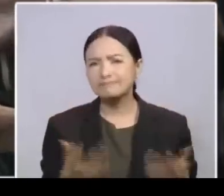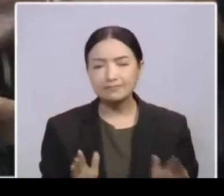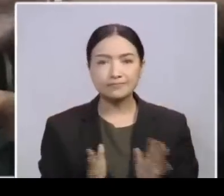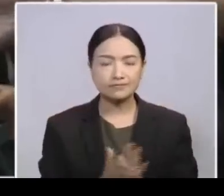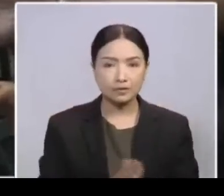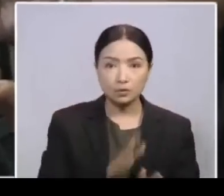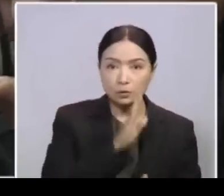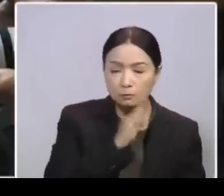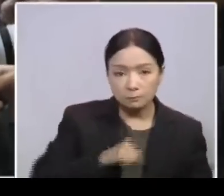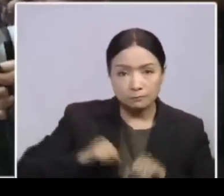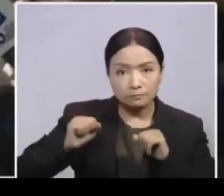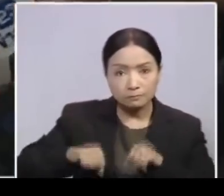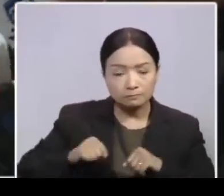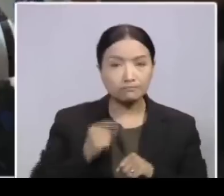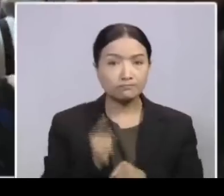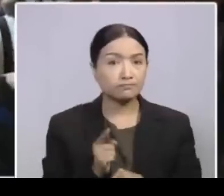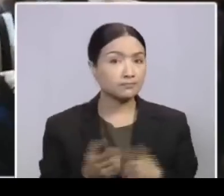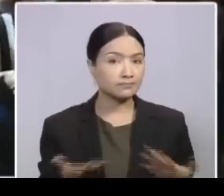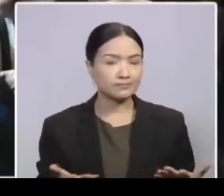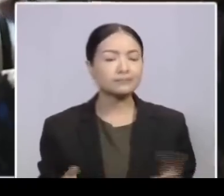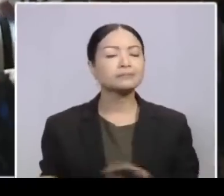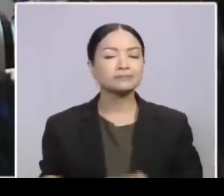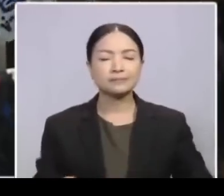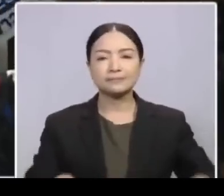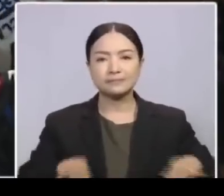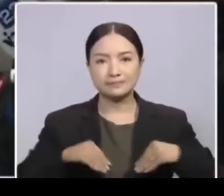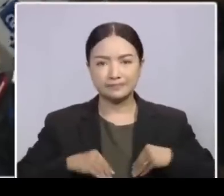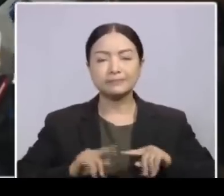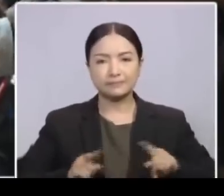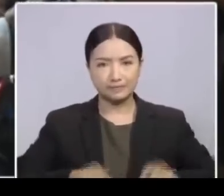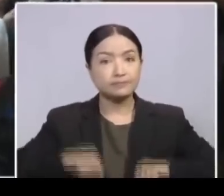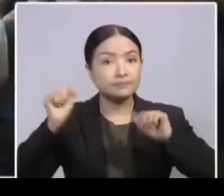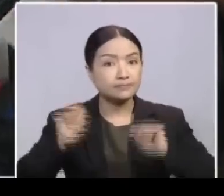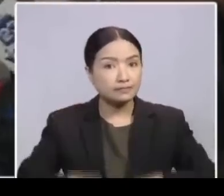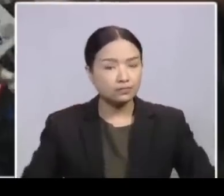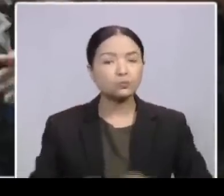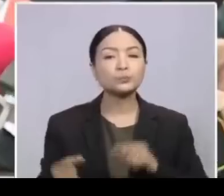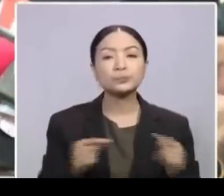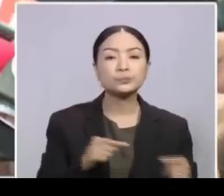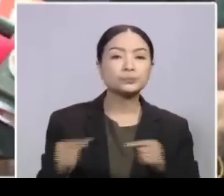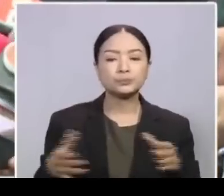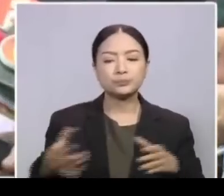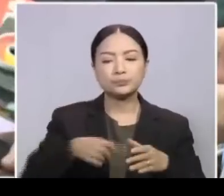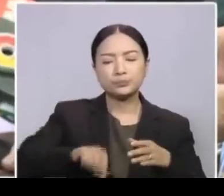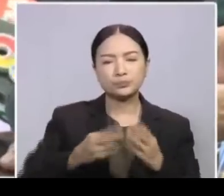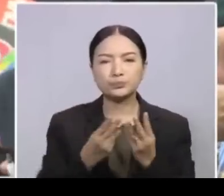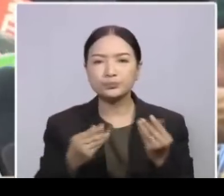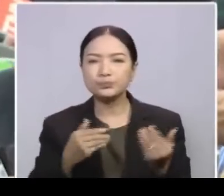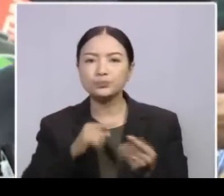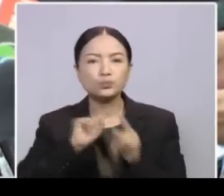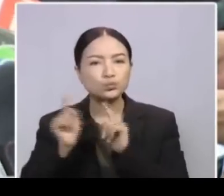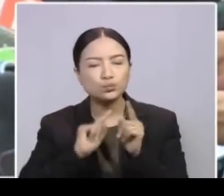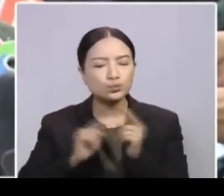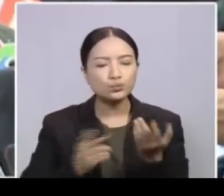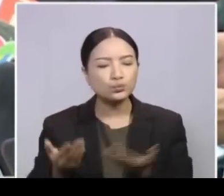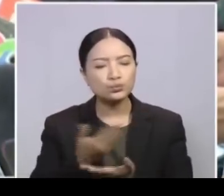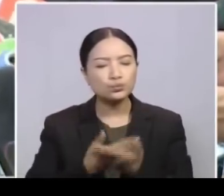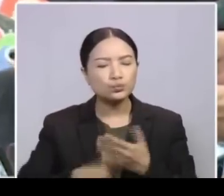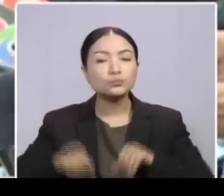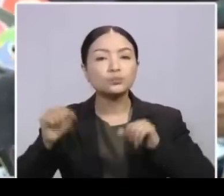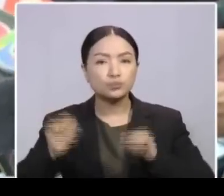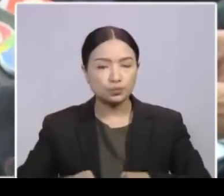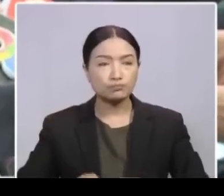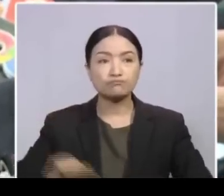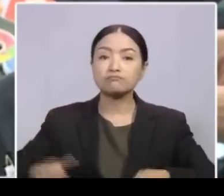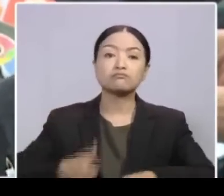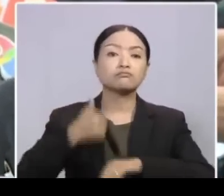แต่ว่าหากมติออกมาเป็นอย่างไรก็พร้อมยอมรับแต่ต้องเป็นมติที่ผ่านการถกเถียงในพรรคอย่างละเอียดผู้บริหารพรรคไม่ใช่เจ้าของพ